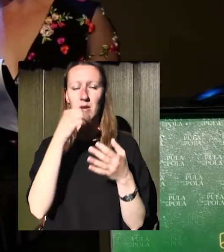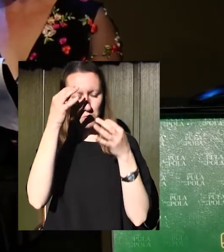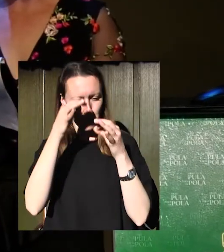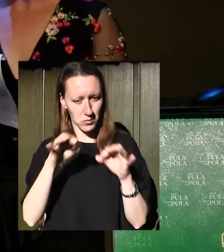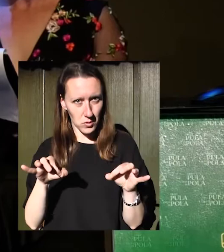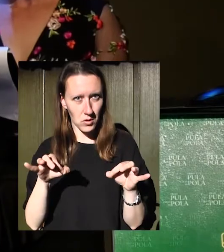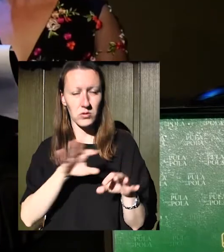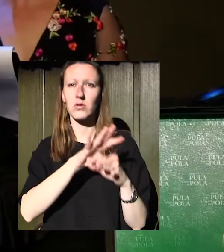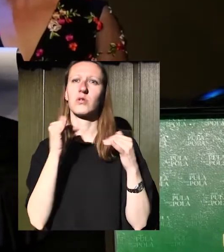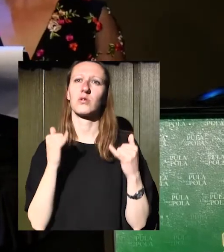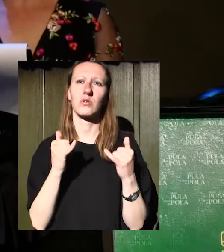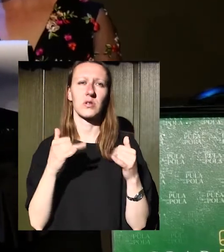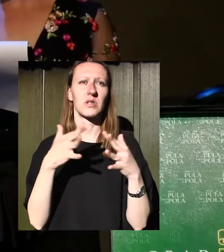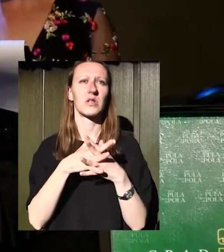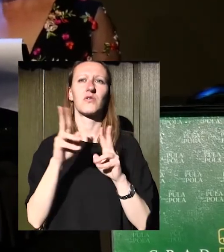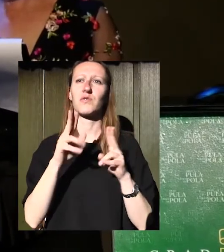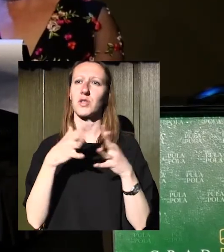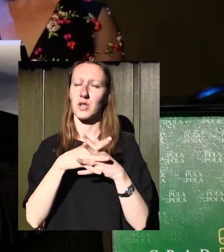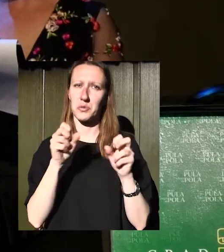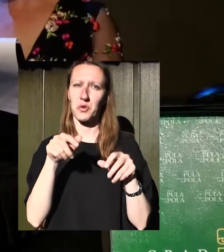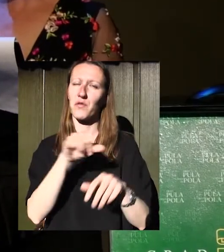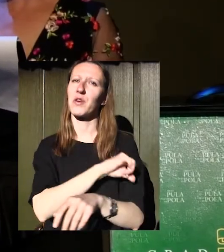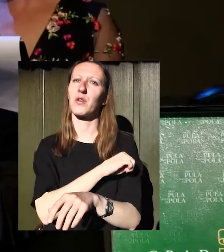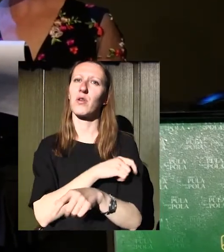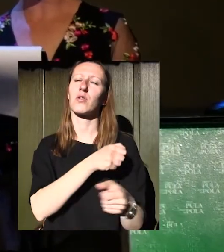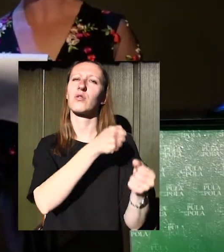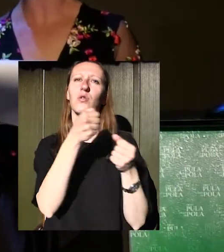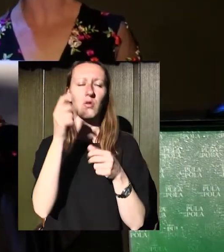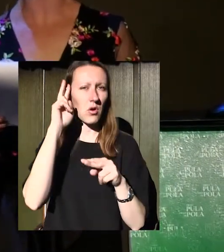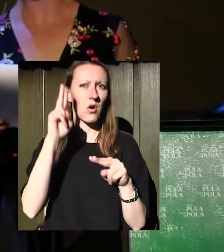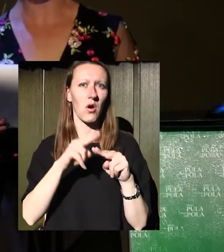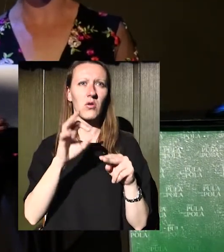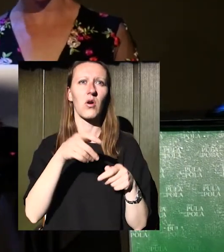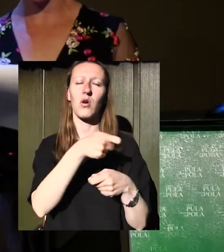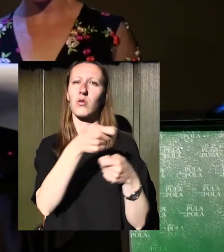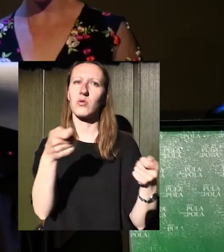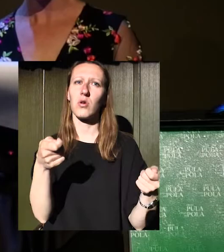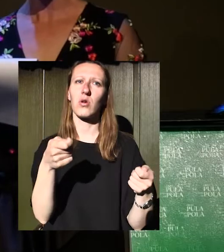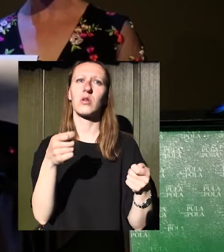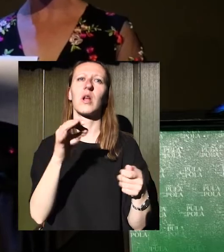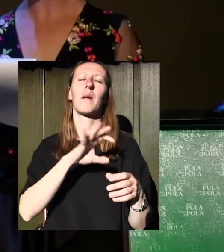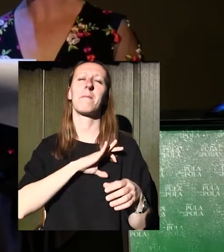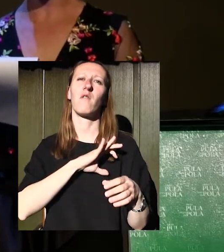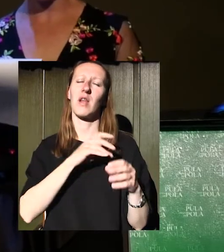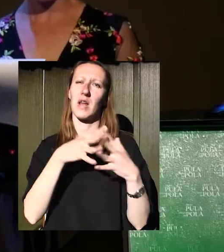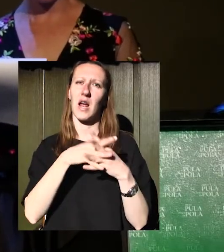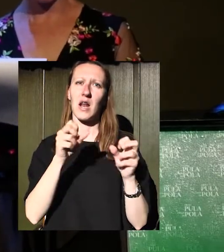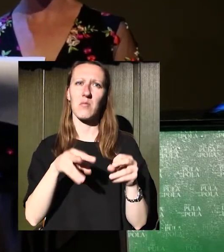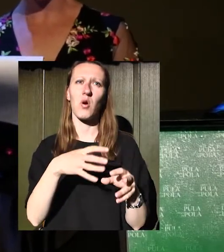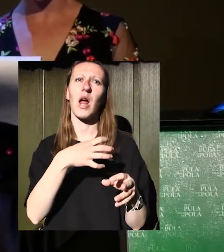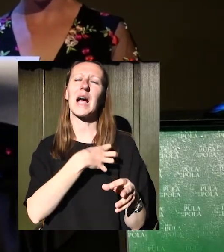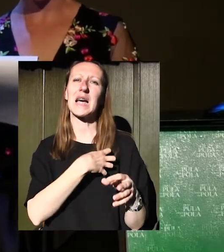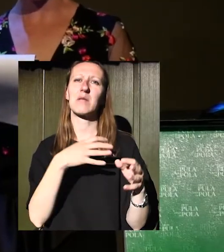i počasti. Dosadašnje gradsko vijeće grada Pule ove godine donijelo je odluke o dodjeli povelje grada